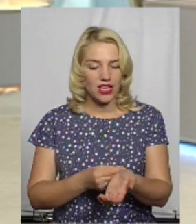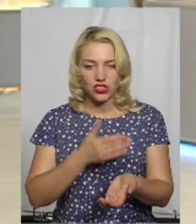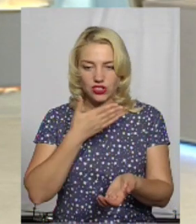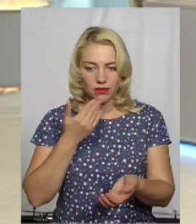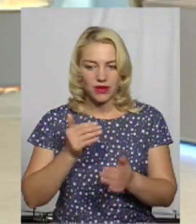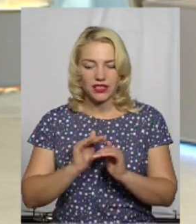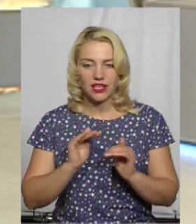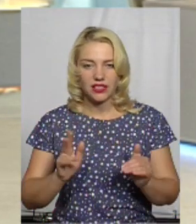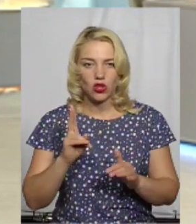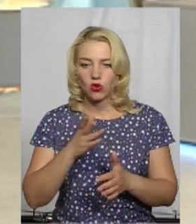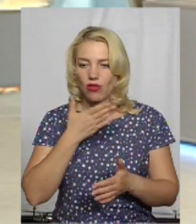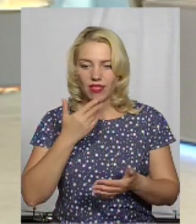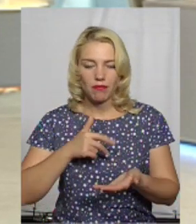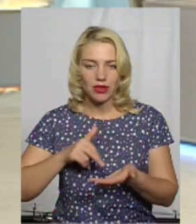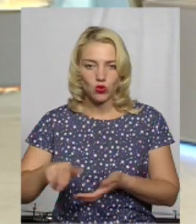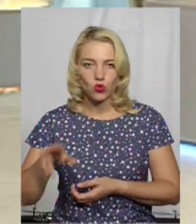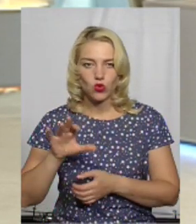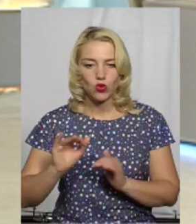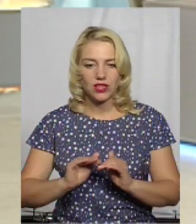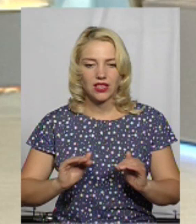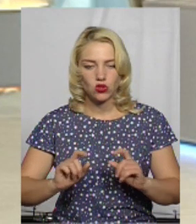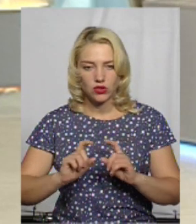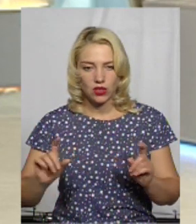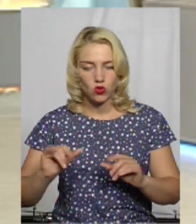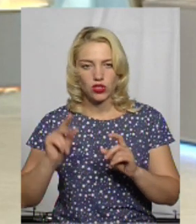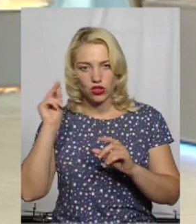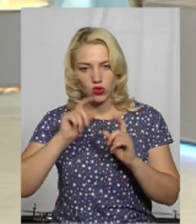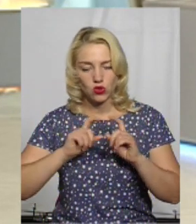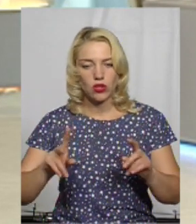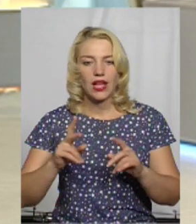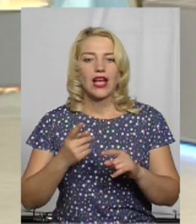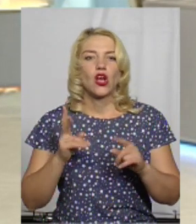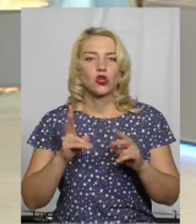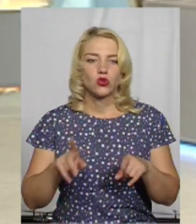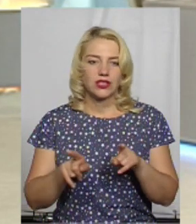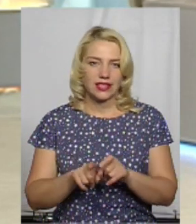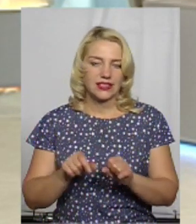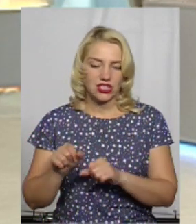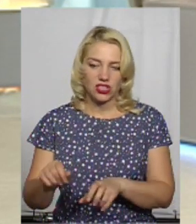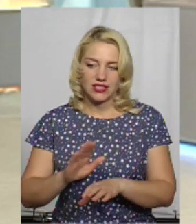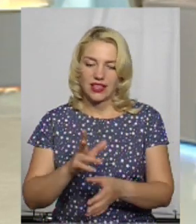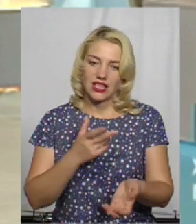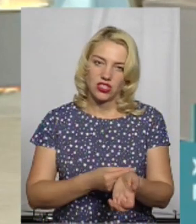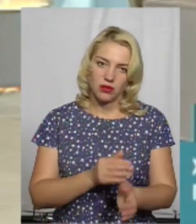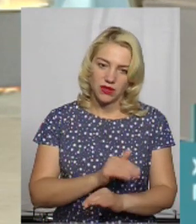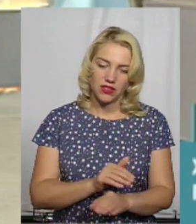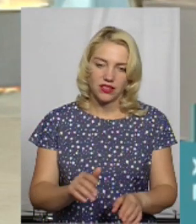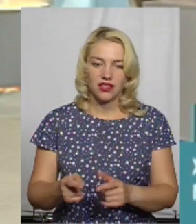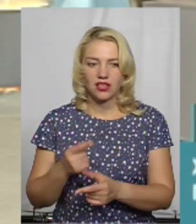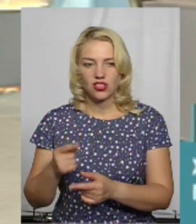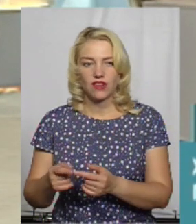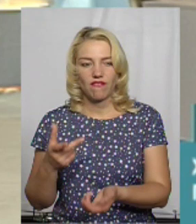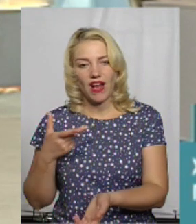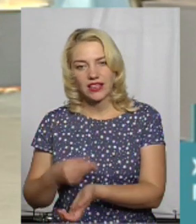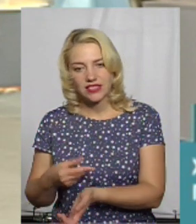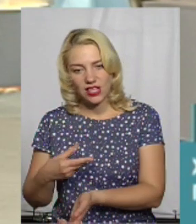підуть до школи і дитячого садочка, таким чином захищаються хто? Нещеплені діти чи вакциновані діти?